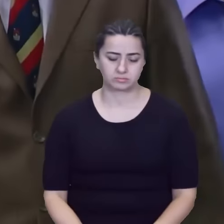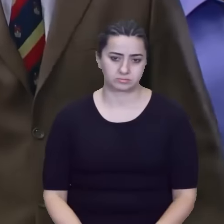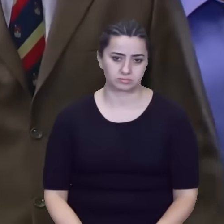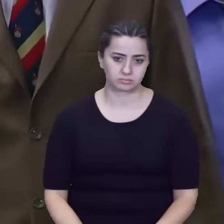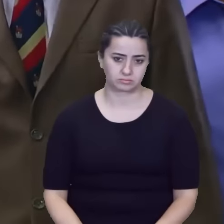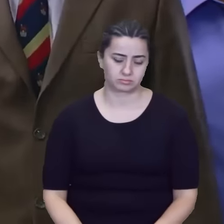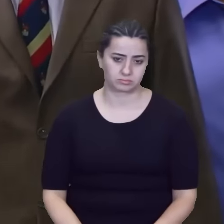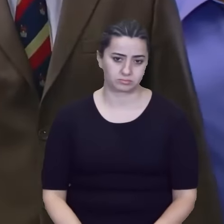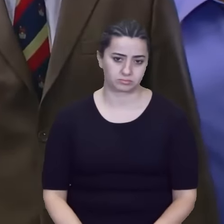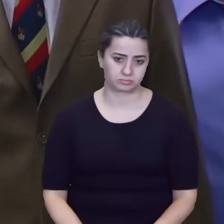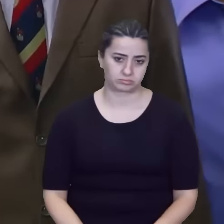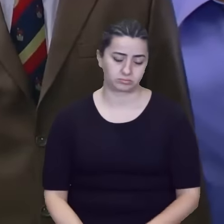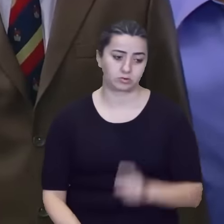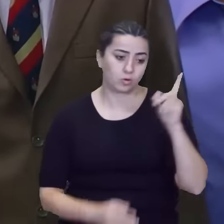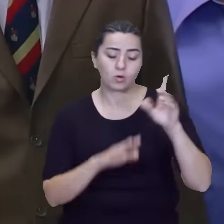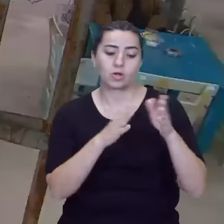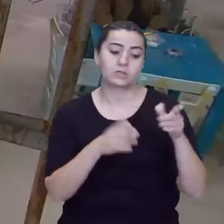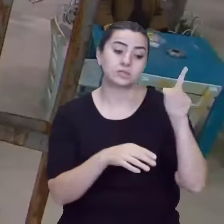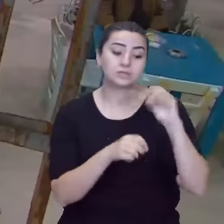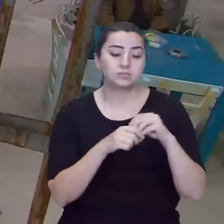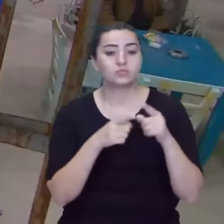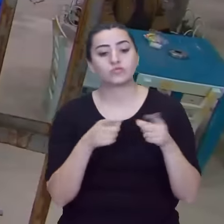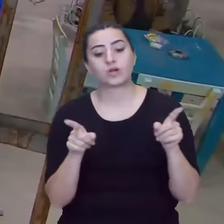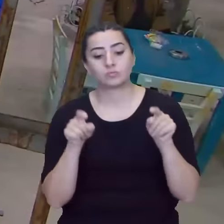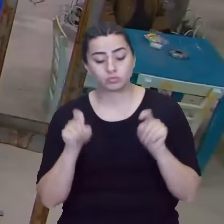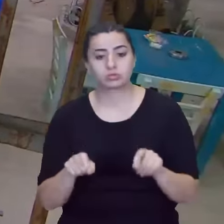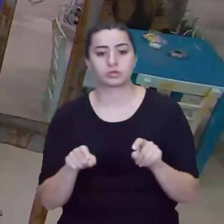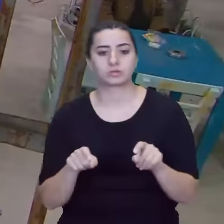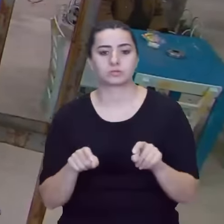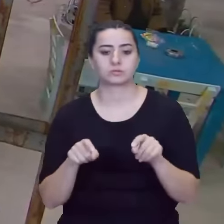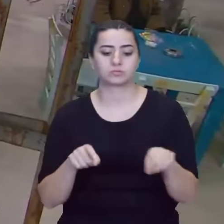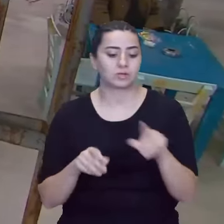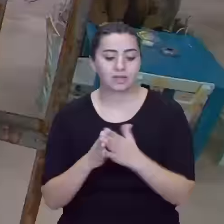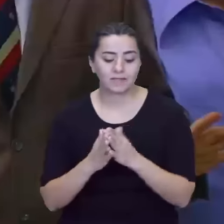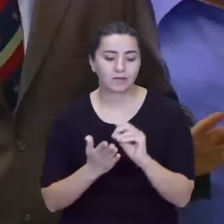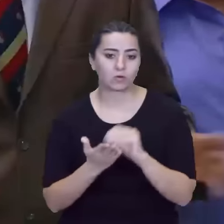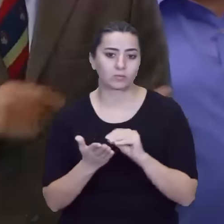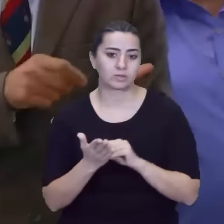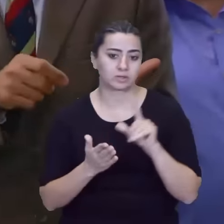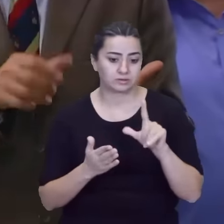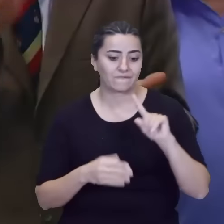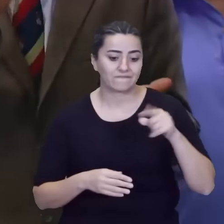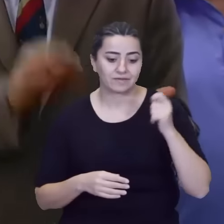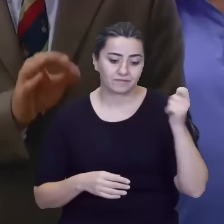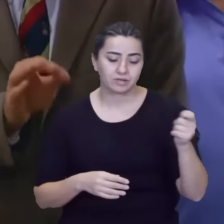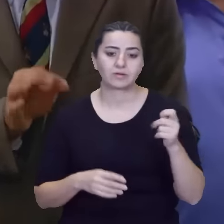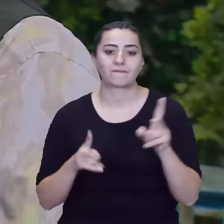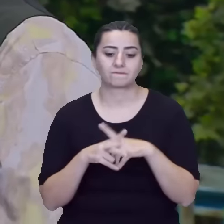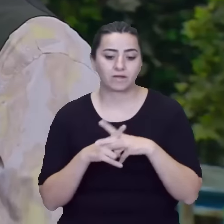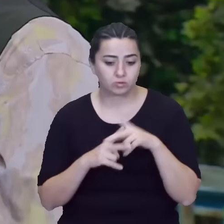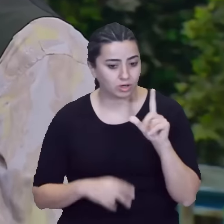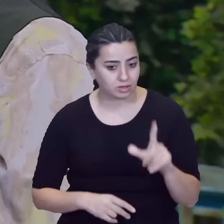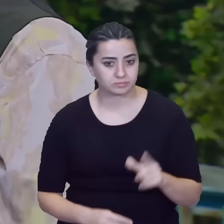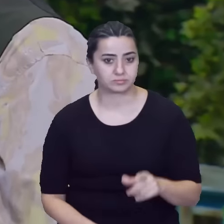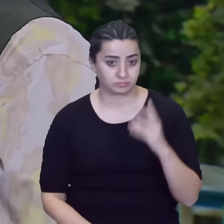O kasa, Mandıra'da kasa yazar kasa o. Burada da defter açman lazım. Vergini vereceksin, fatura